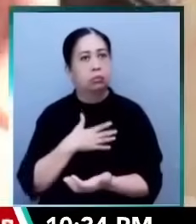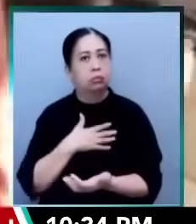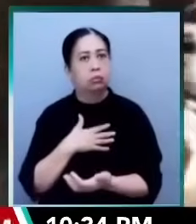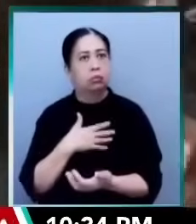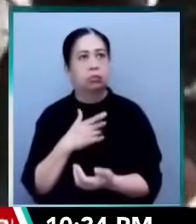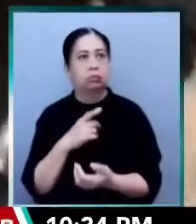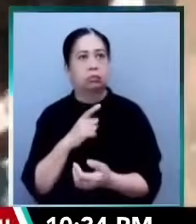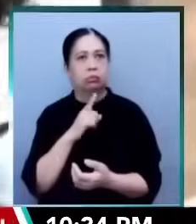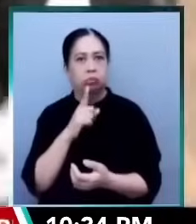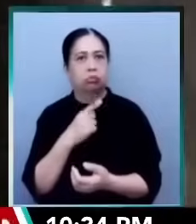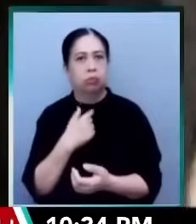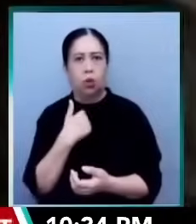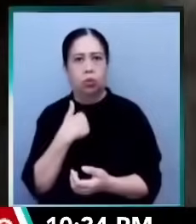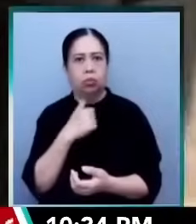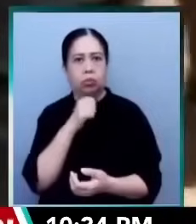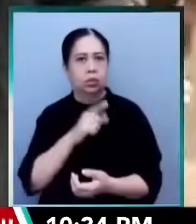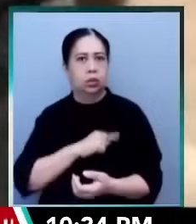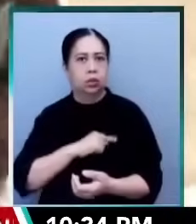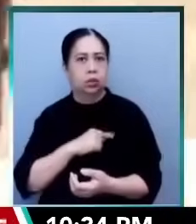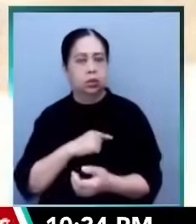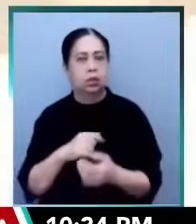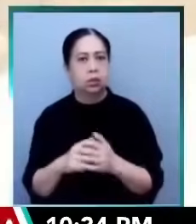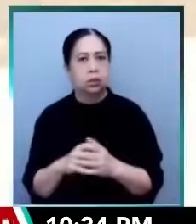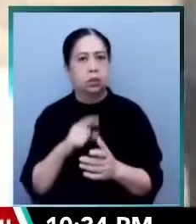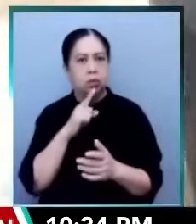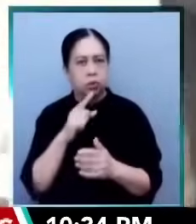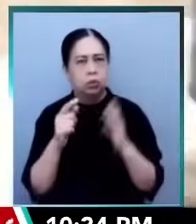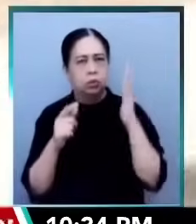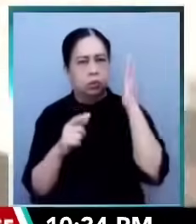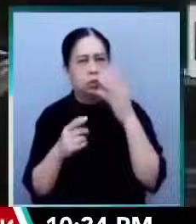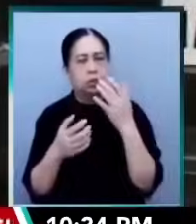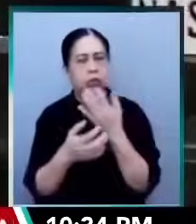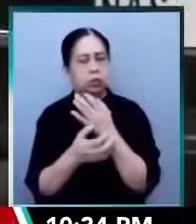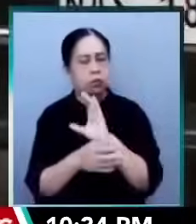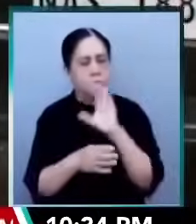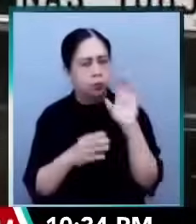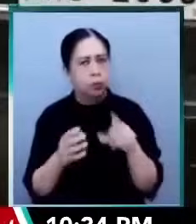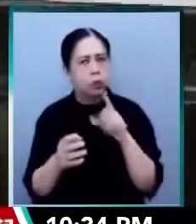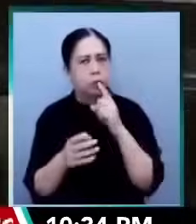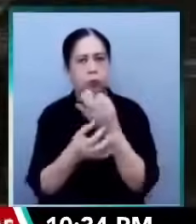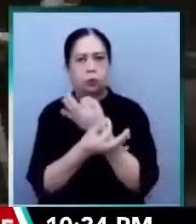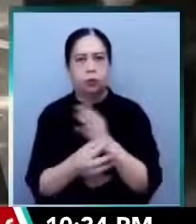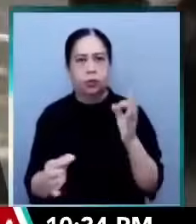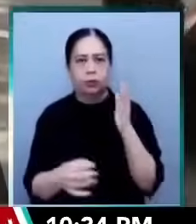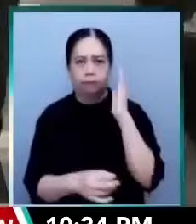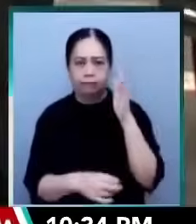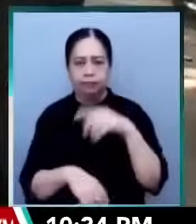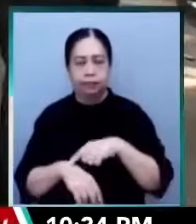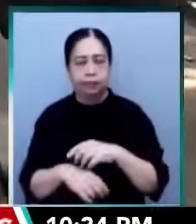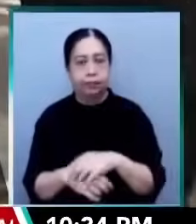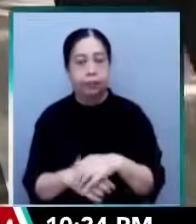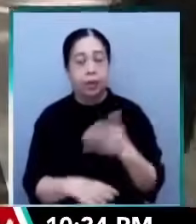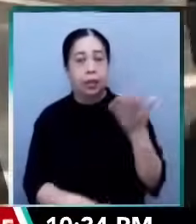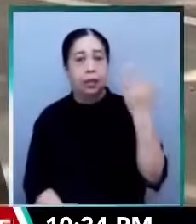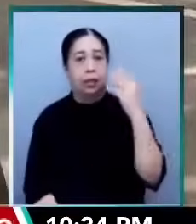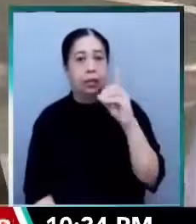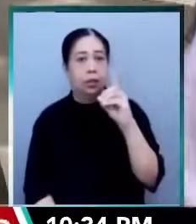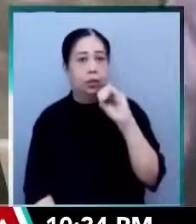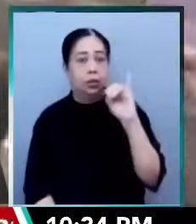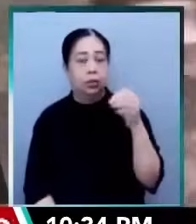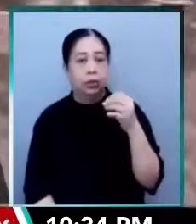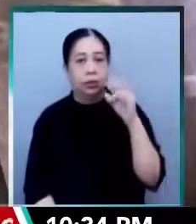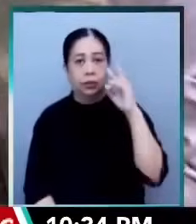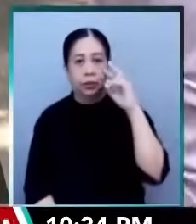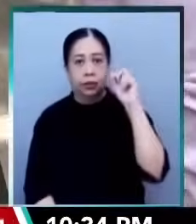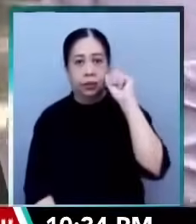pretty certain that I will be fully vindicated in due time. Si dating Justice Secretary Vitaliano Aguirre